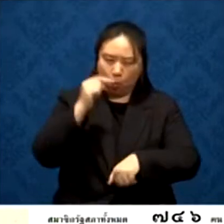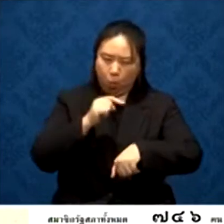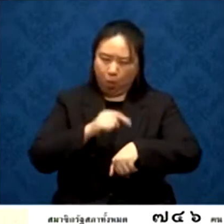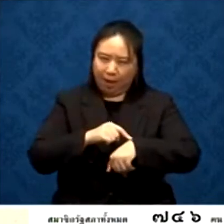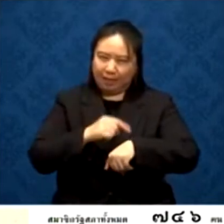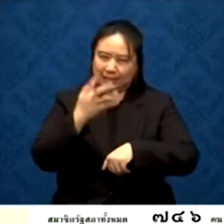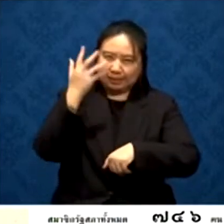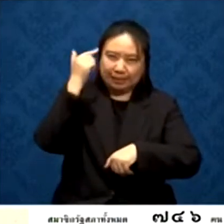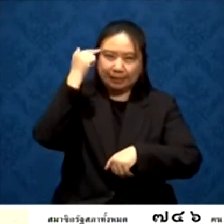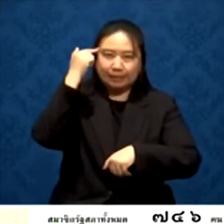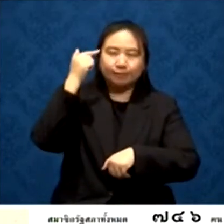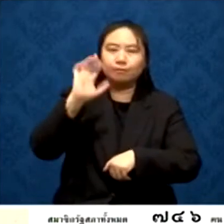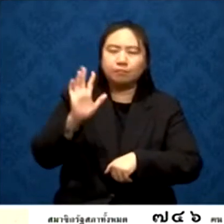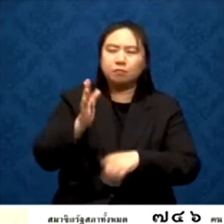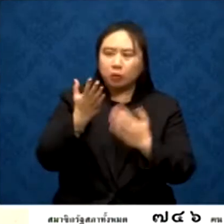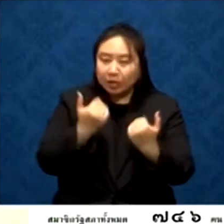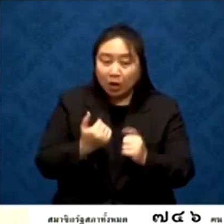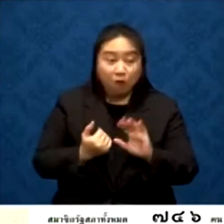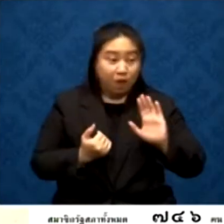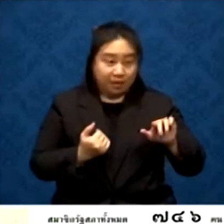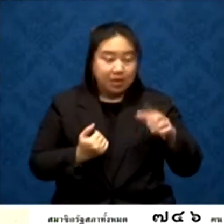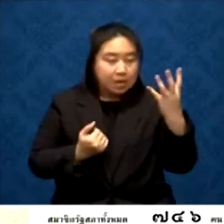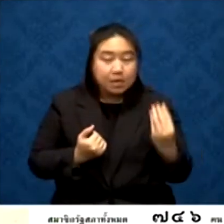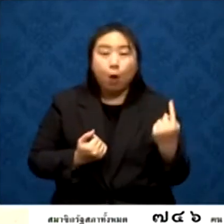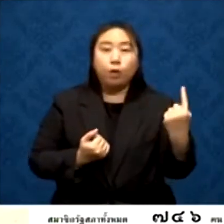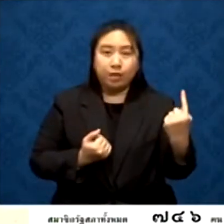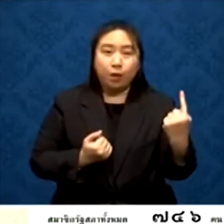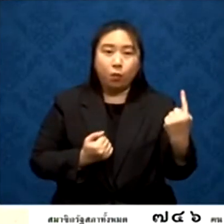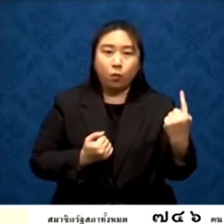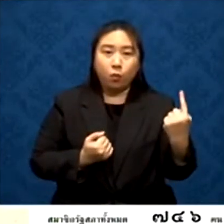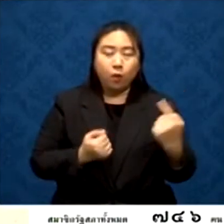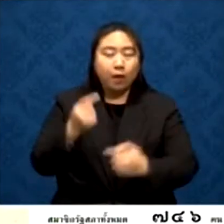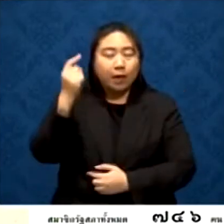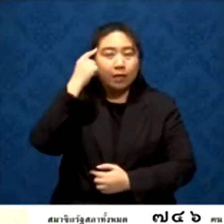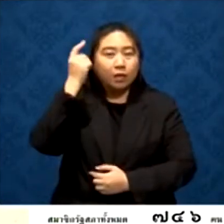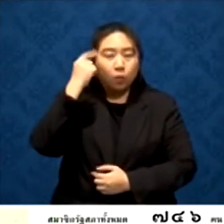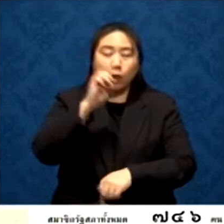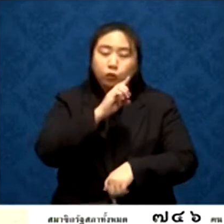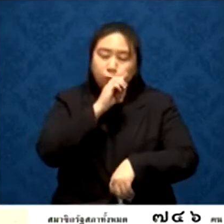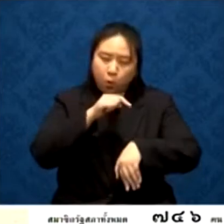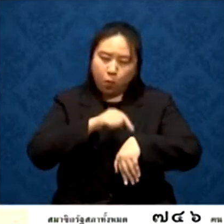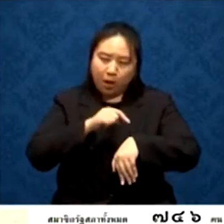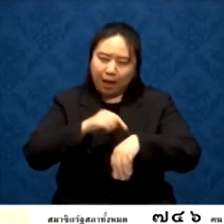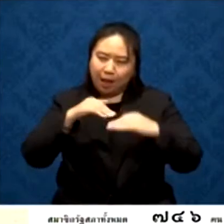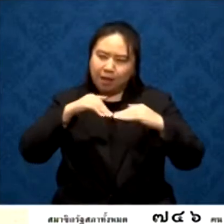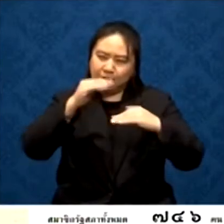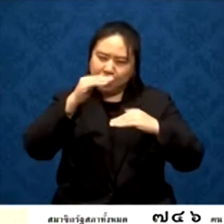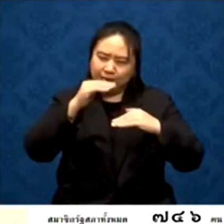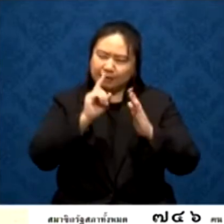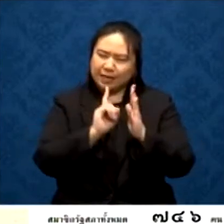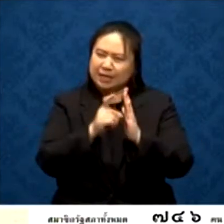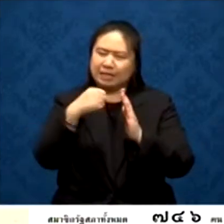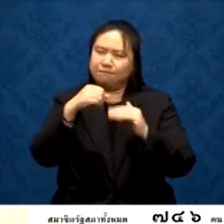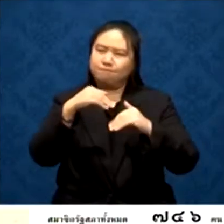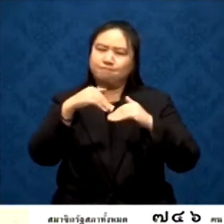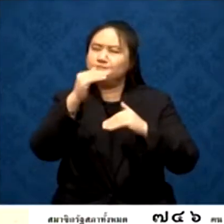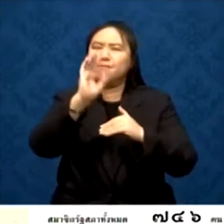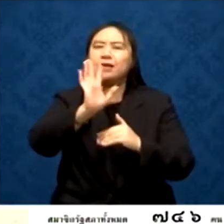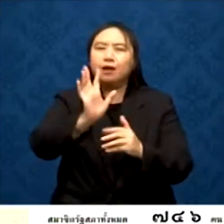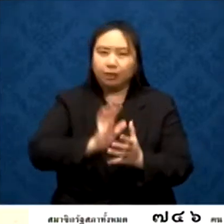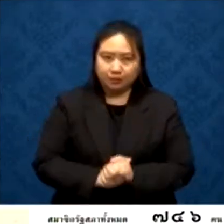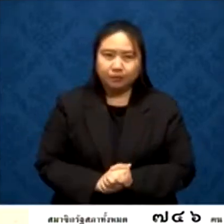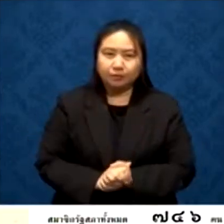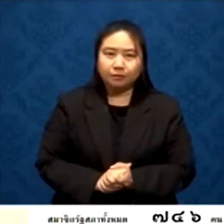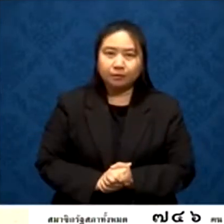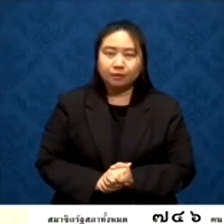ทางฝ่ายนี้ก็เหลืออีกคนเดียวผมก็คิดว่าเวลาถ้าจะเกินก็ไม่เกิน10นาทีเพราะเวลาต